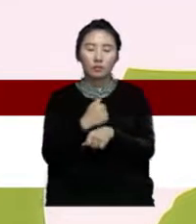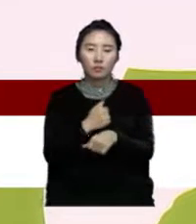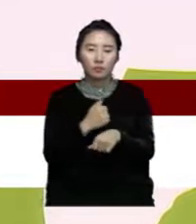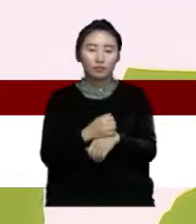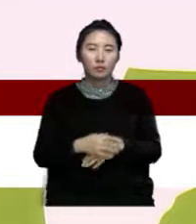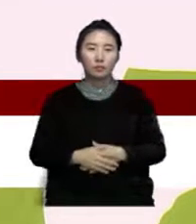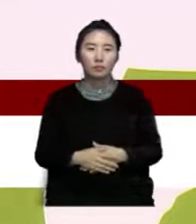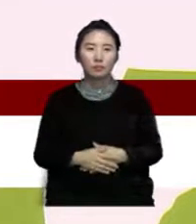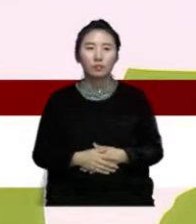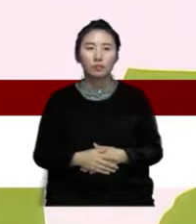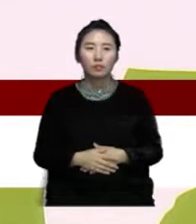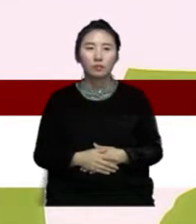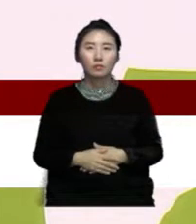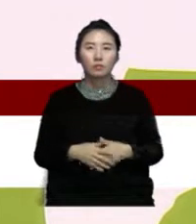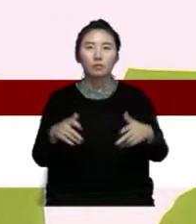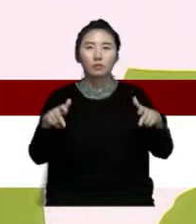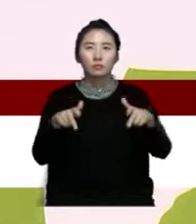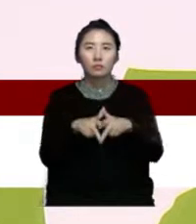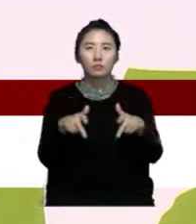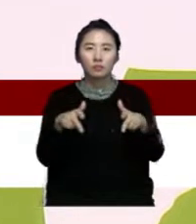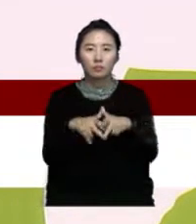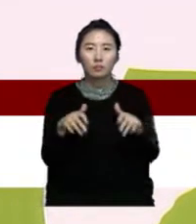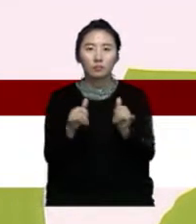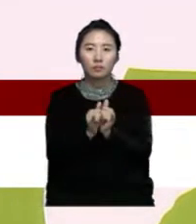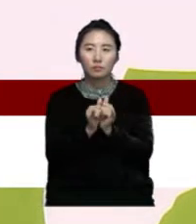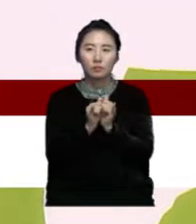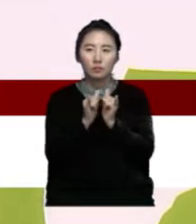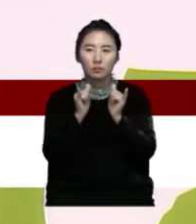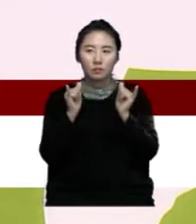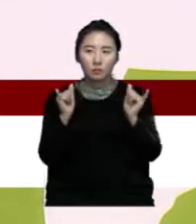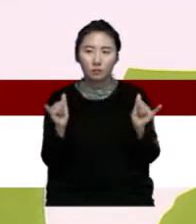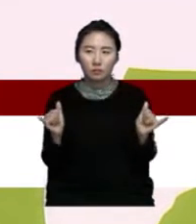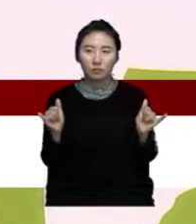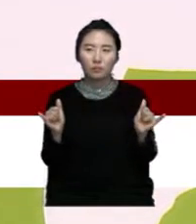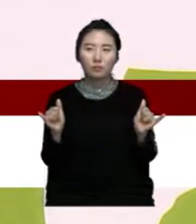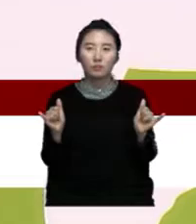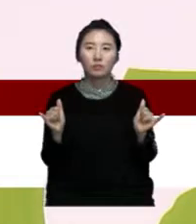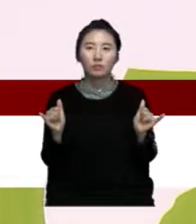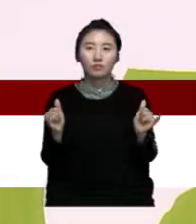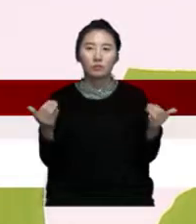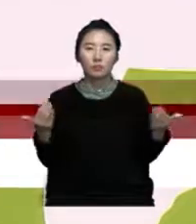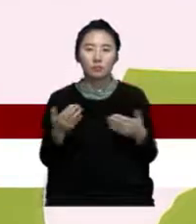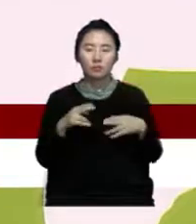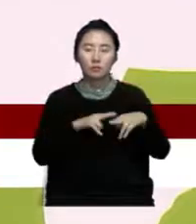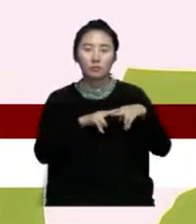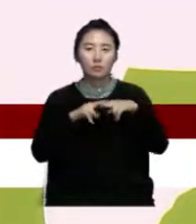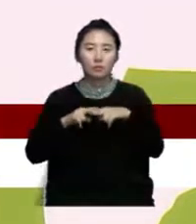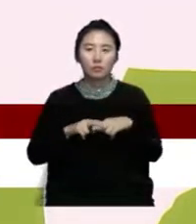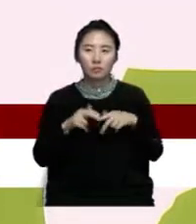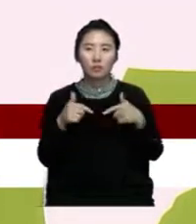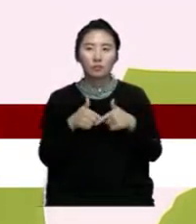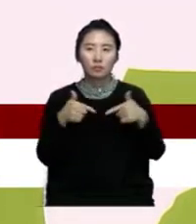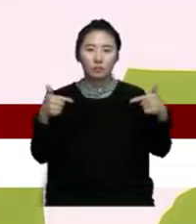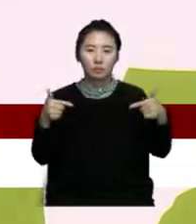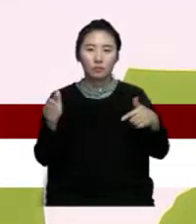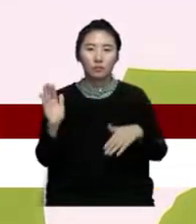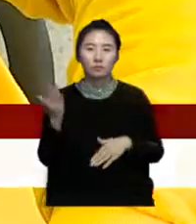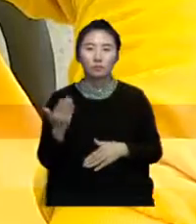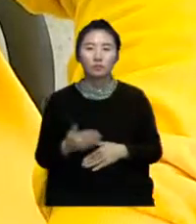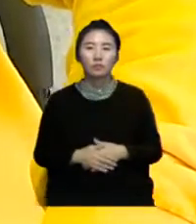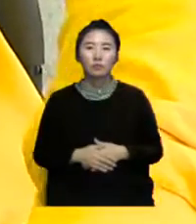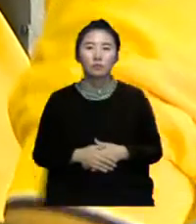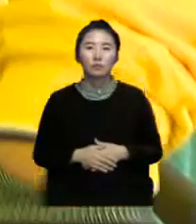따뜻한 일이 될 겁니다. 그리고 그것은 아울러 장애인들의 일자리가 생긴다는 의미이기도